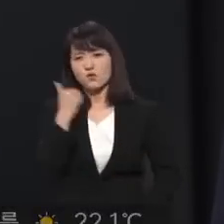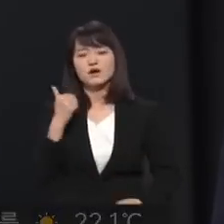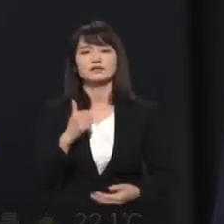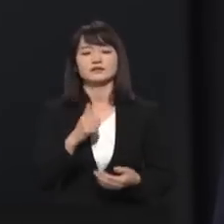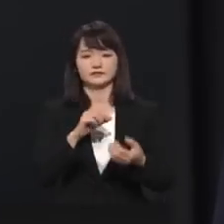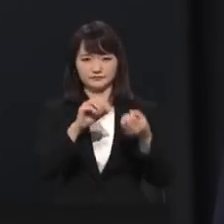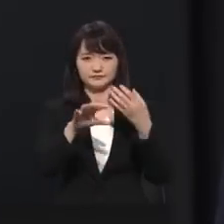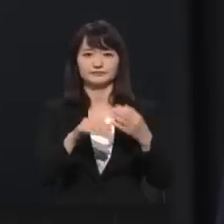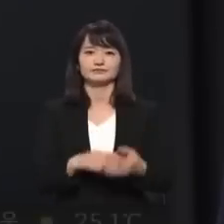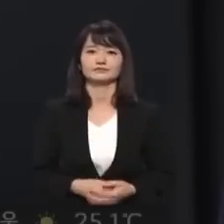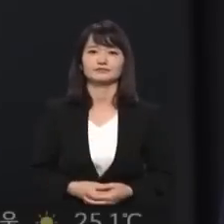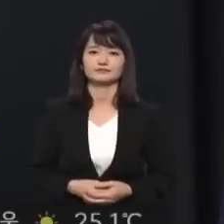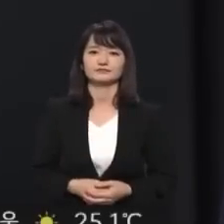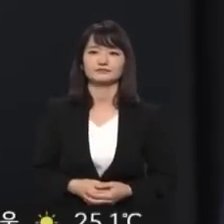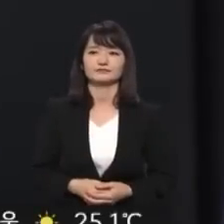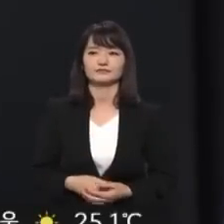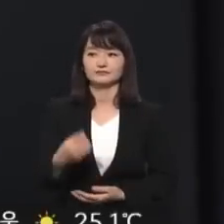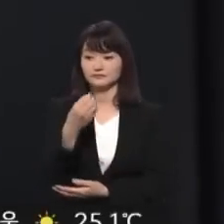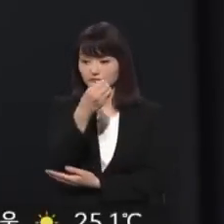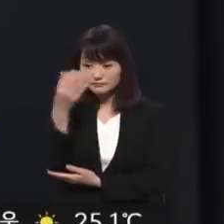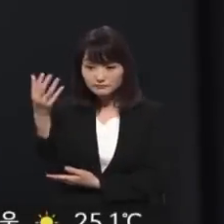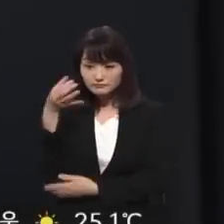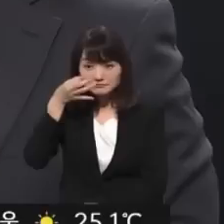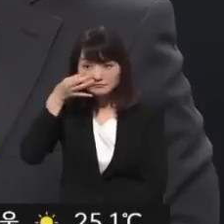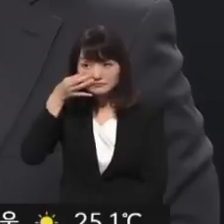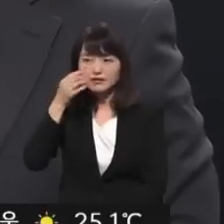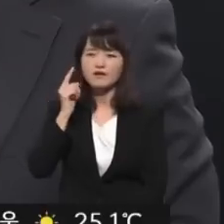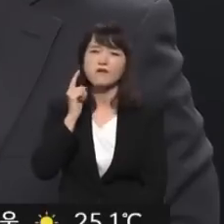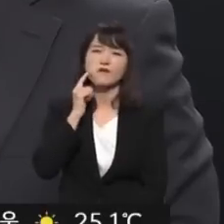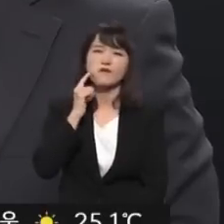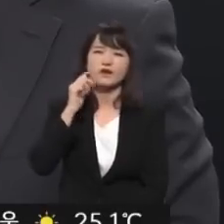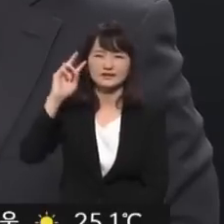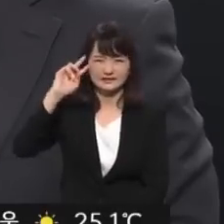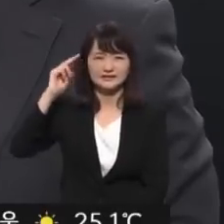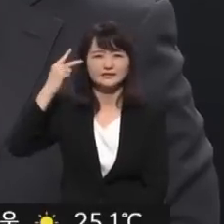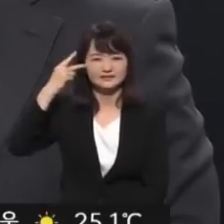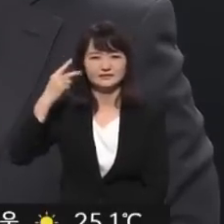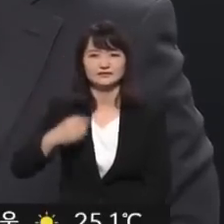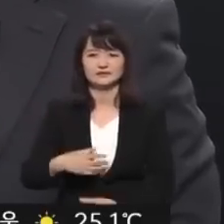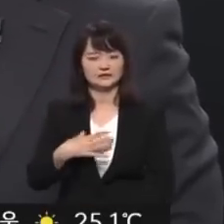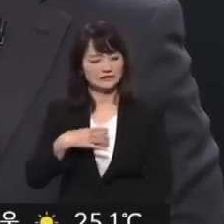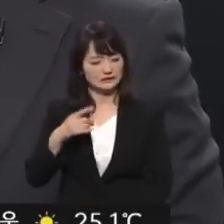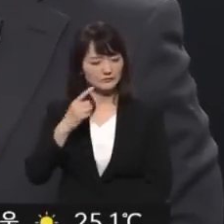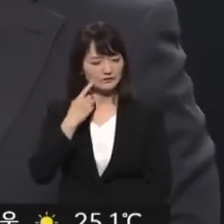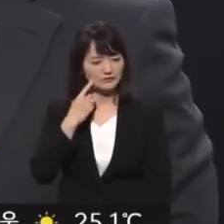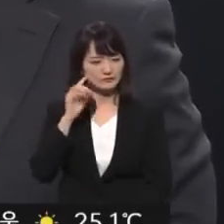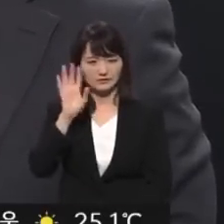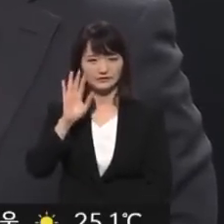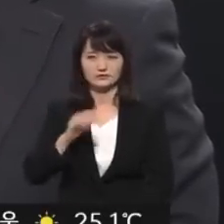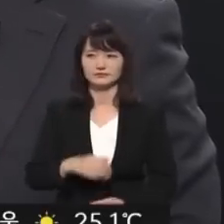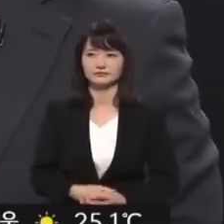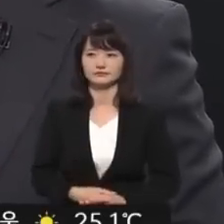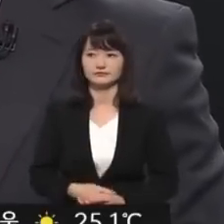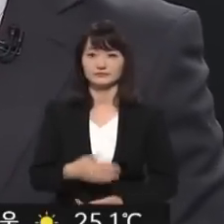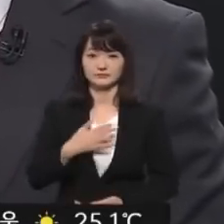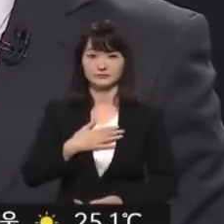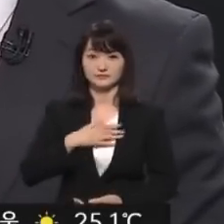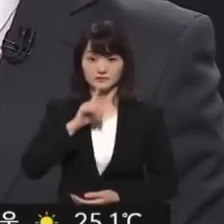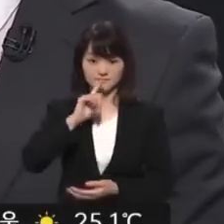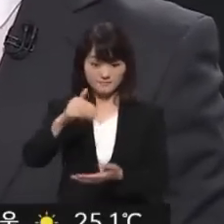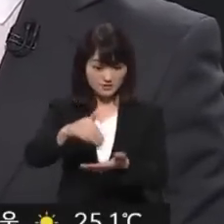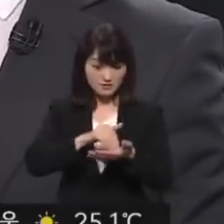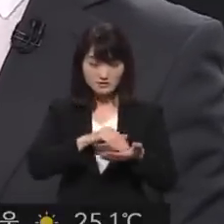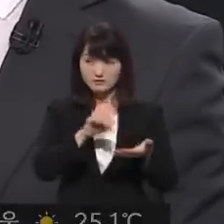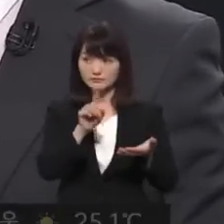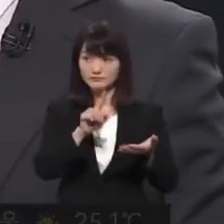그래도 힘내서 바탕의 일단 거짓말이 잤을 거짓말 한 거죠 아 입어 착각 했겠죠 4마일 물어봐 지정될 통해 사세를 해도 안되요 아 나한테 보고